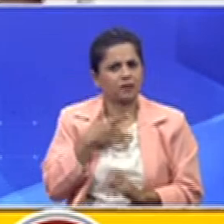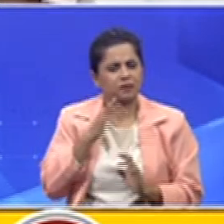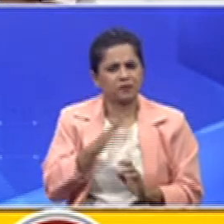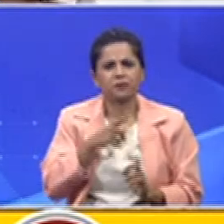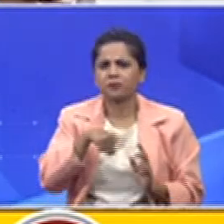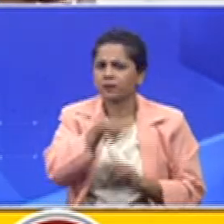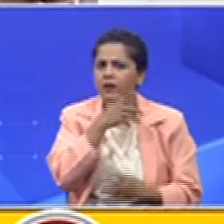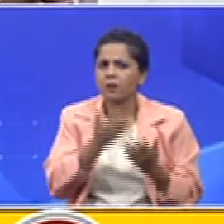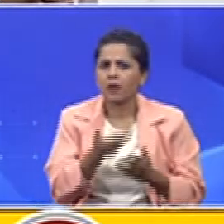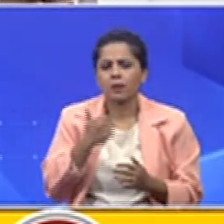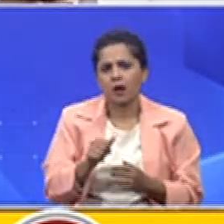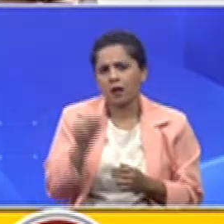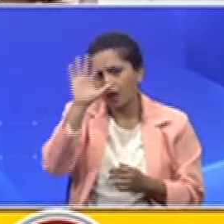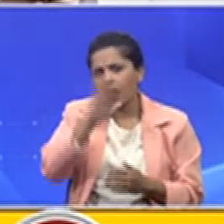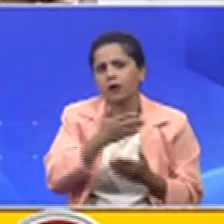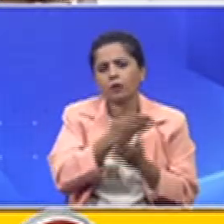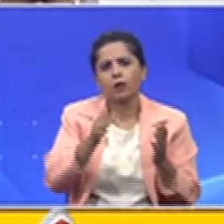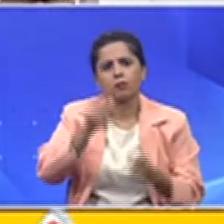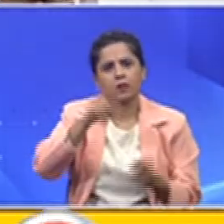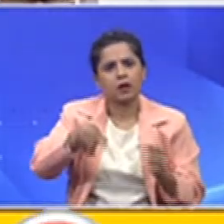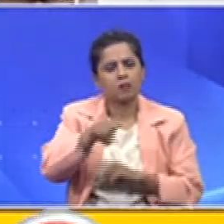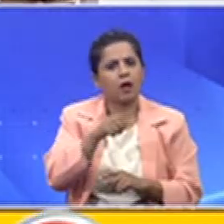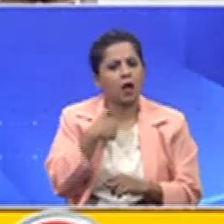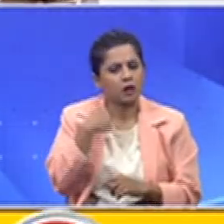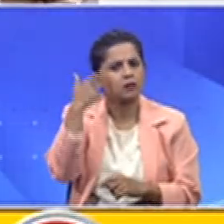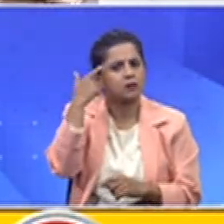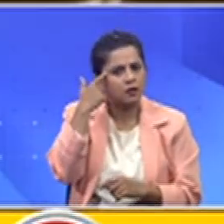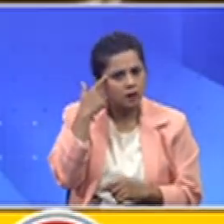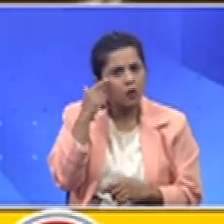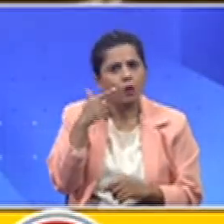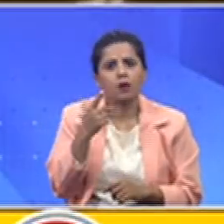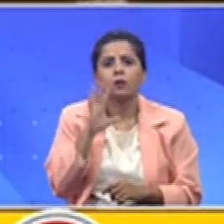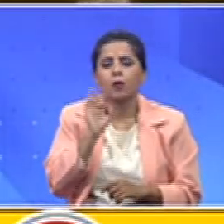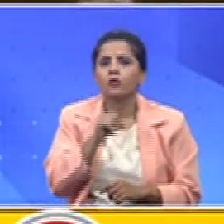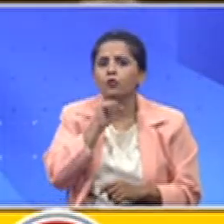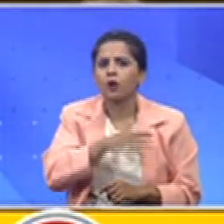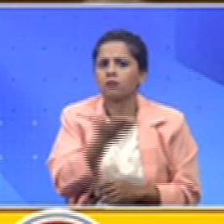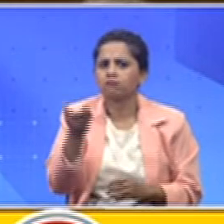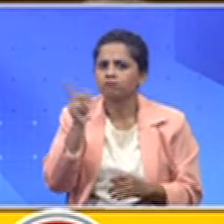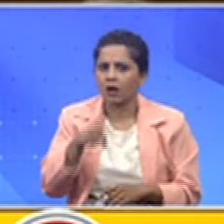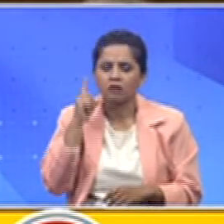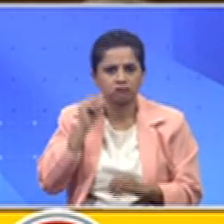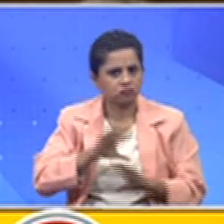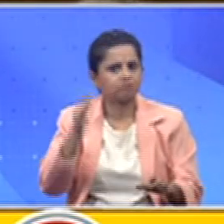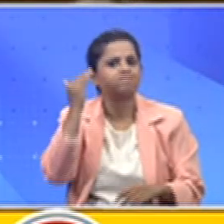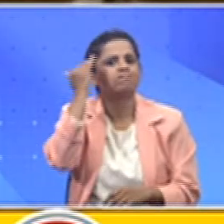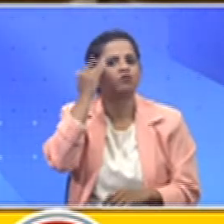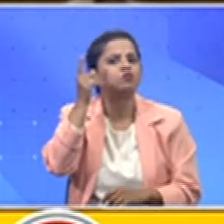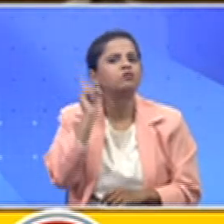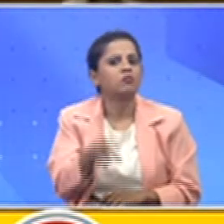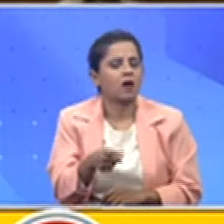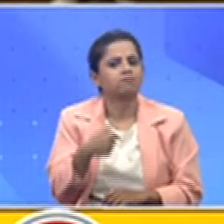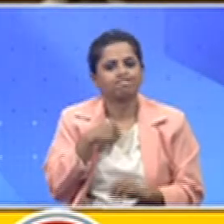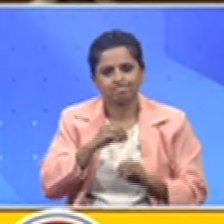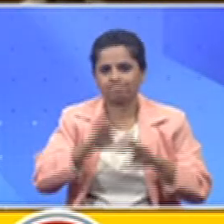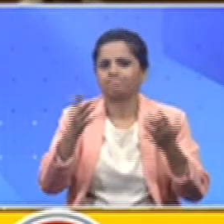बारे में हमारे देशवासियों को और खासकर युवा साथियों को जरूर जानना चाहिए।